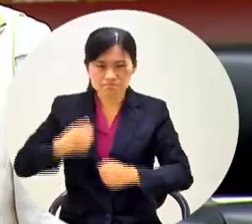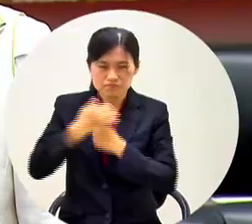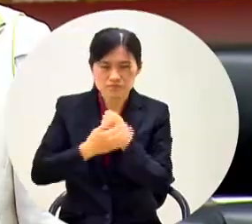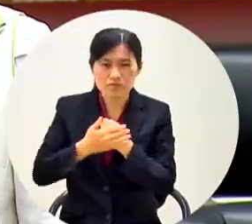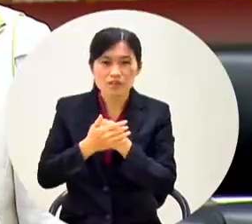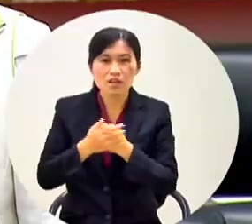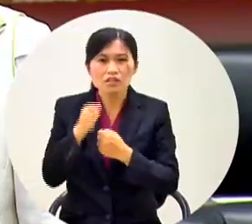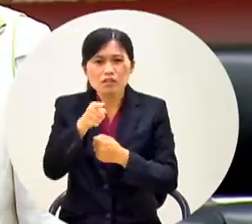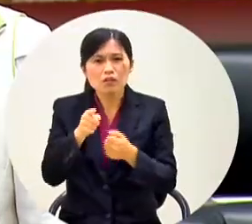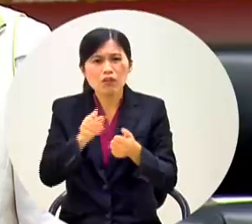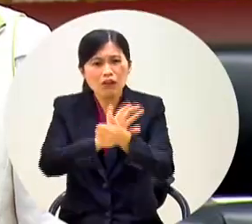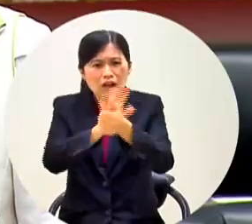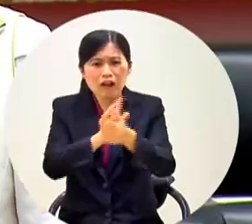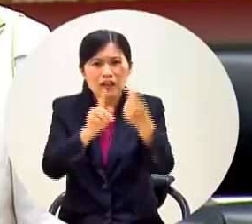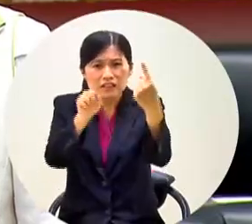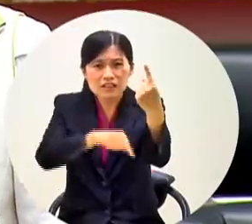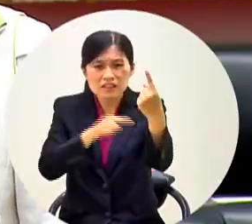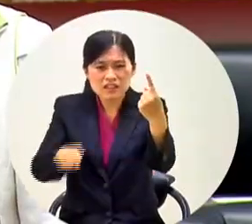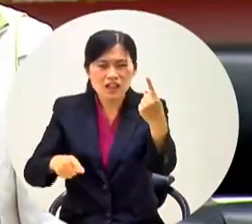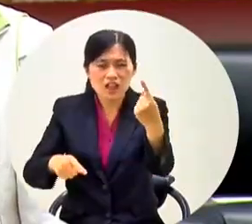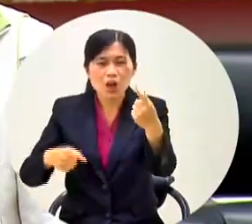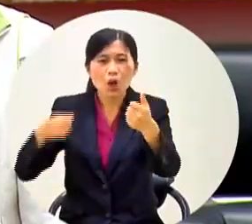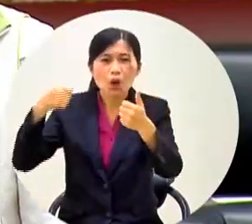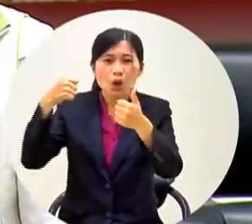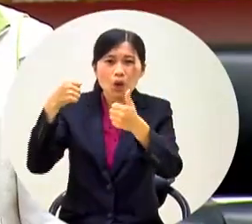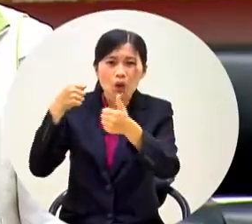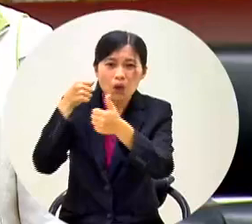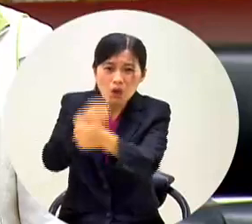拳。社会自有公平，